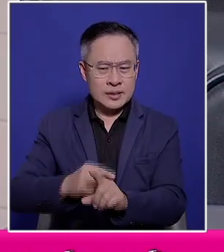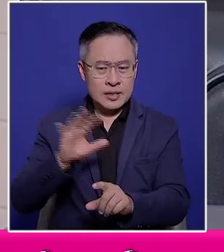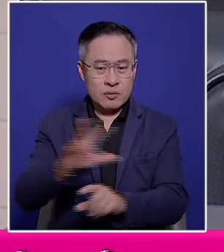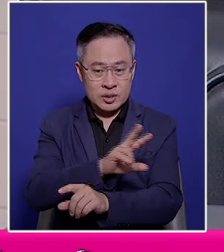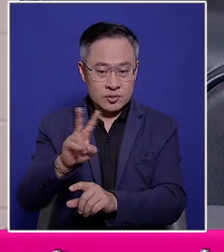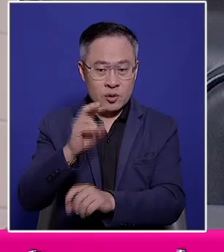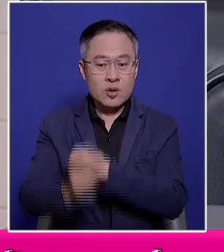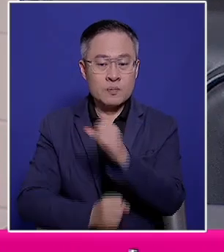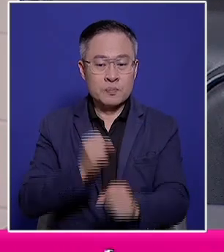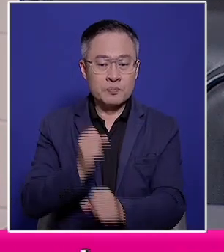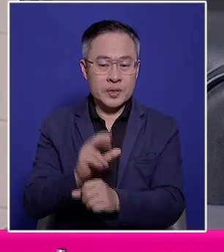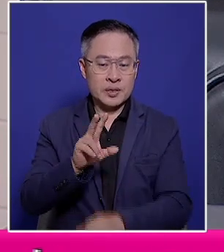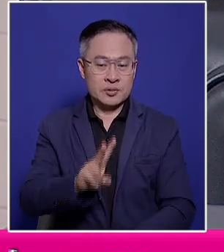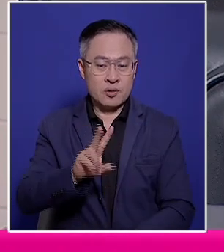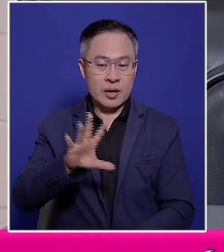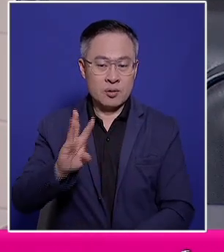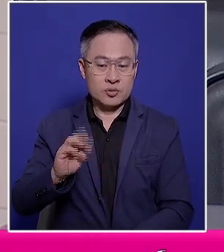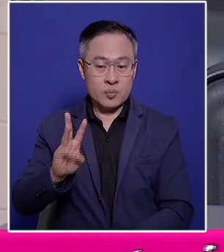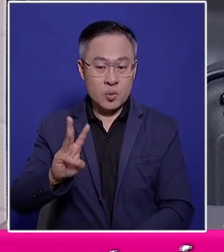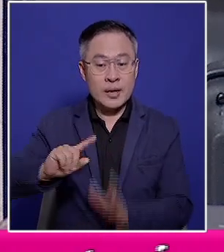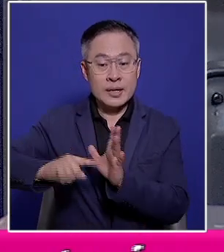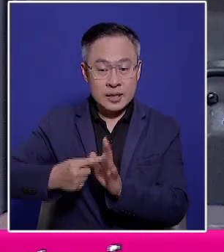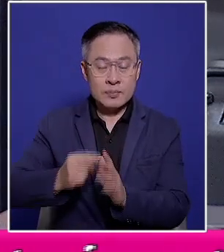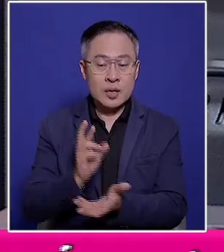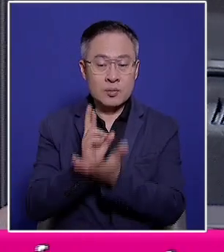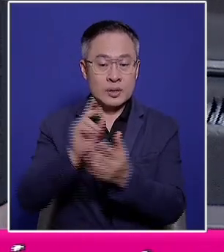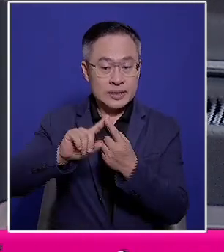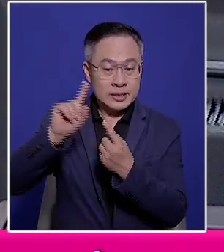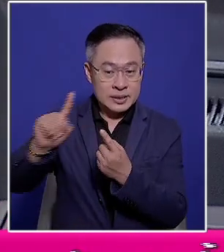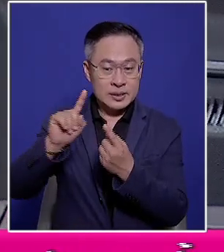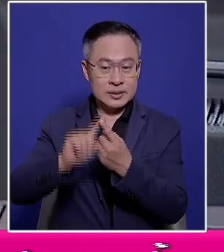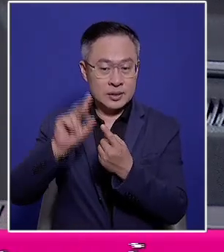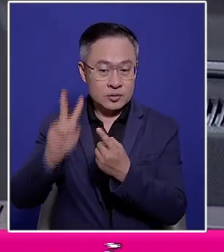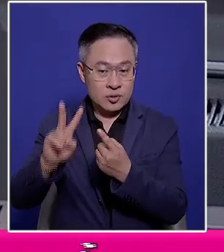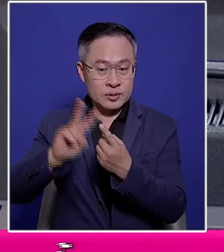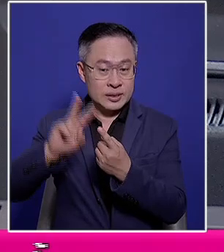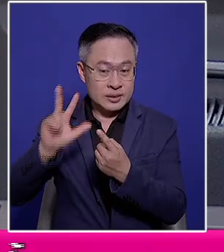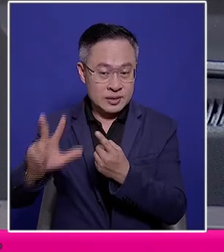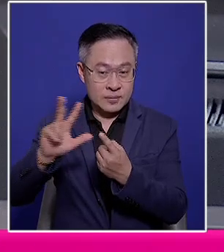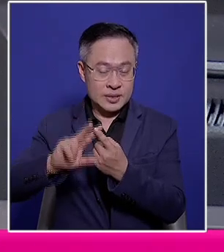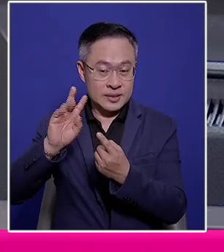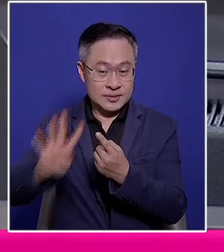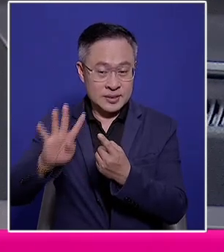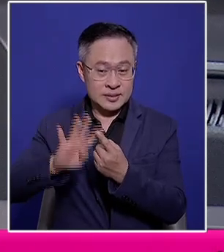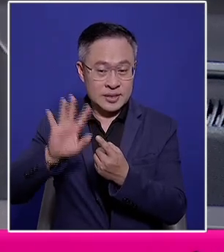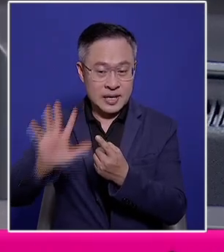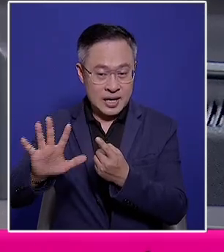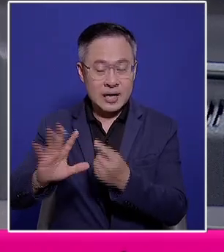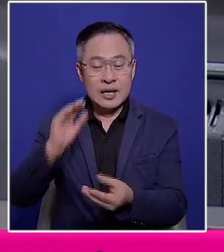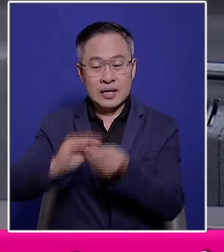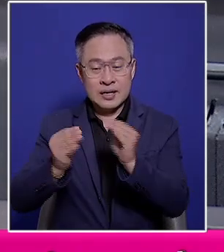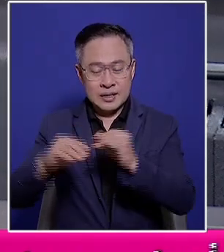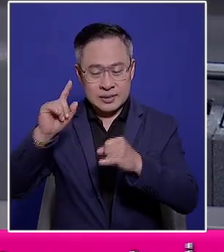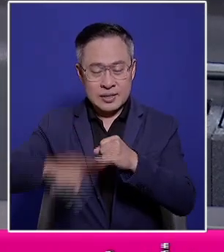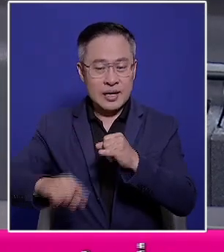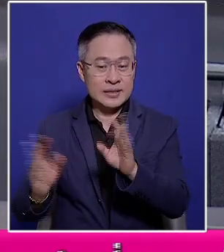นี้ค่ะจะเริ่มออกรางวัลตั้งแต่รางวัลที่1 2 3 4 5รางวัลเลขท้าย4ตัวและ3